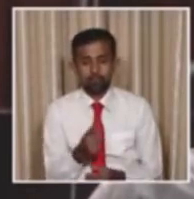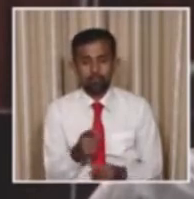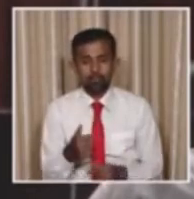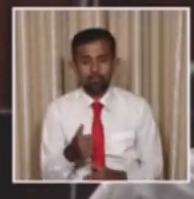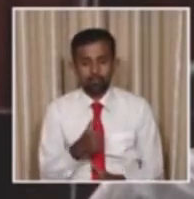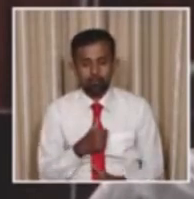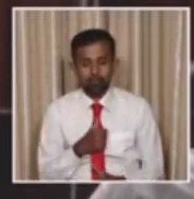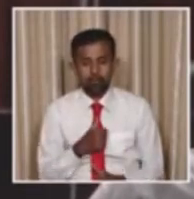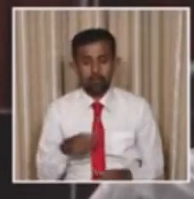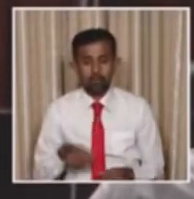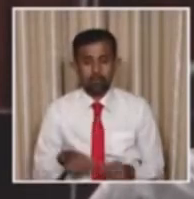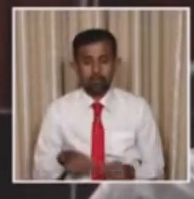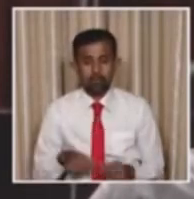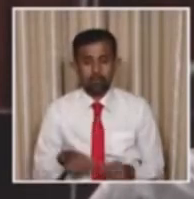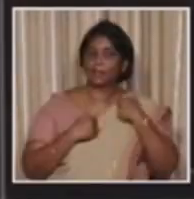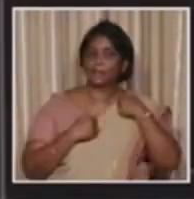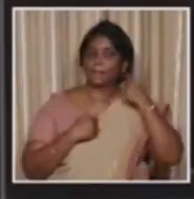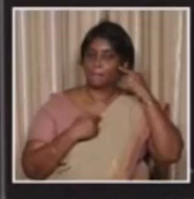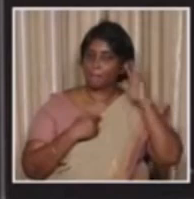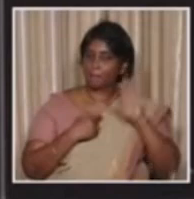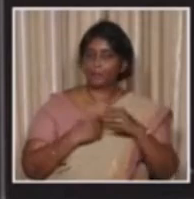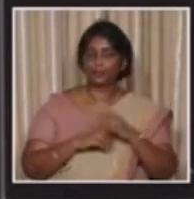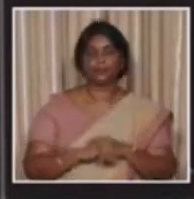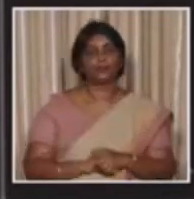மகிழ்ச்சி தரக்கூடிய விடயமாகும்.